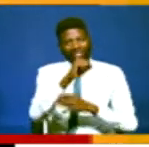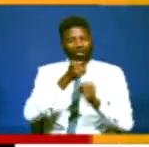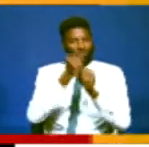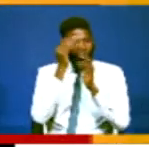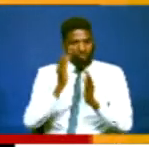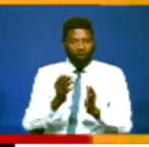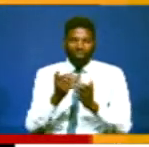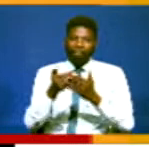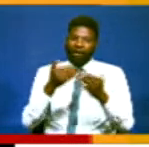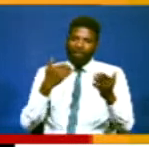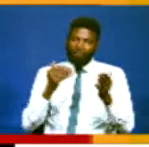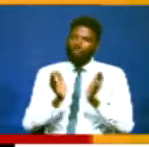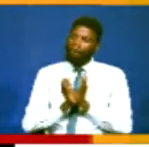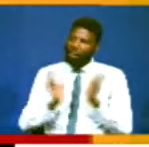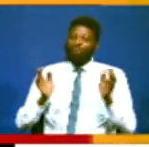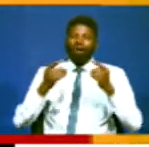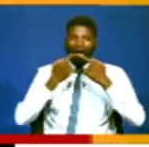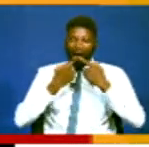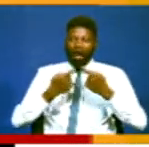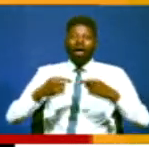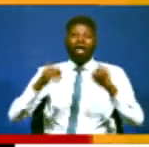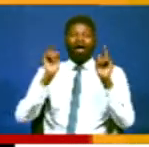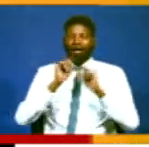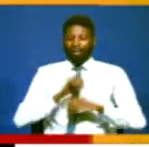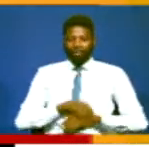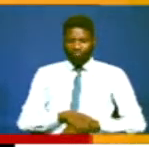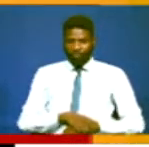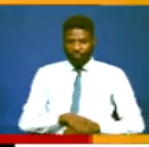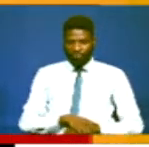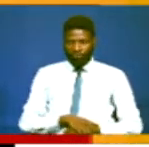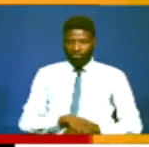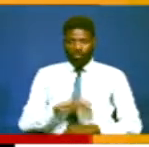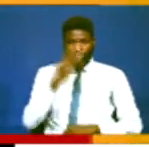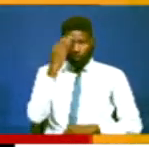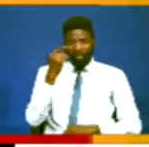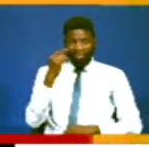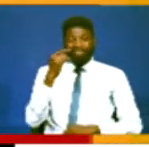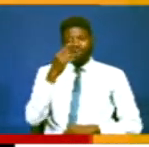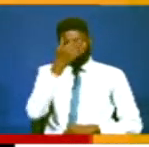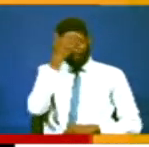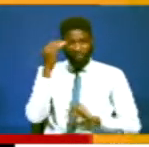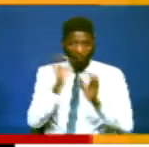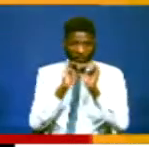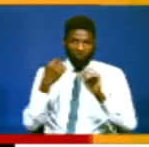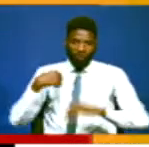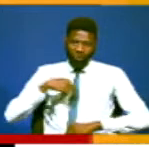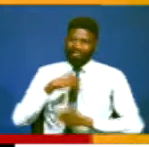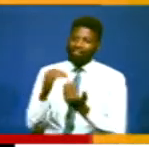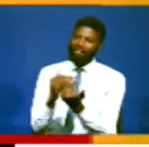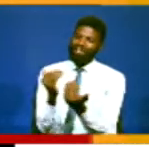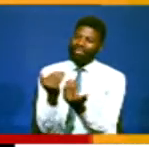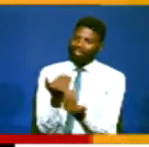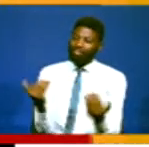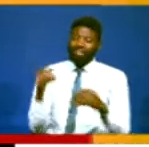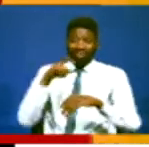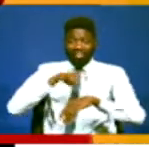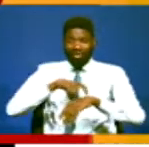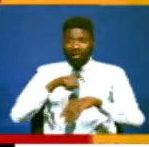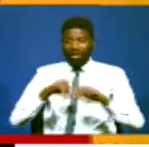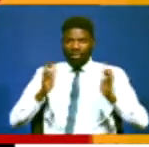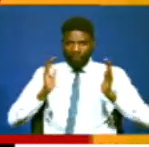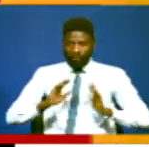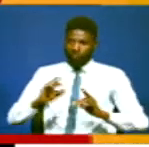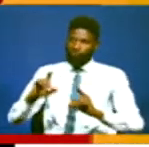hewani na kuanza kutaja. Mm-hmm. Kwa sababu tusisahau tunao walea ni watoto. Mm-hmm. Mimi mtu akisema kwamba atanilipia